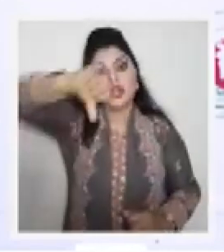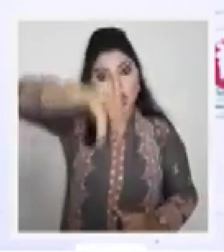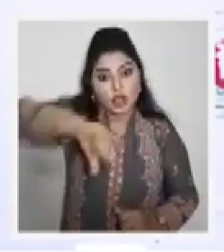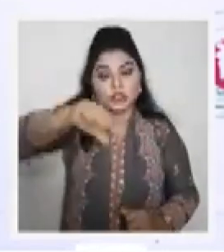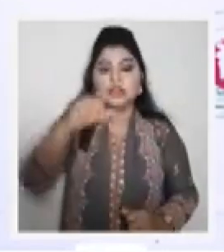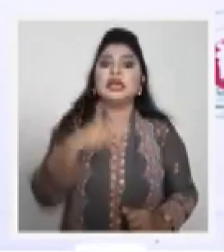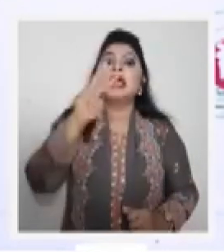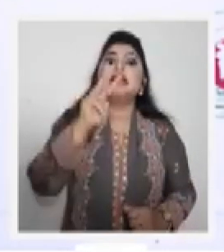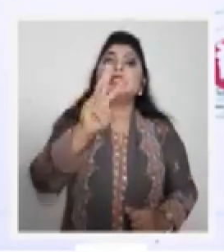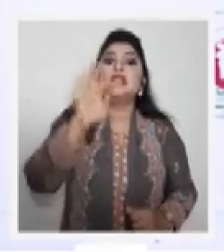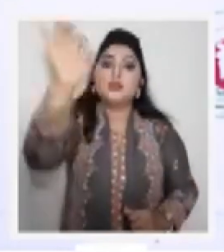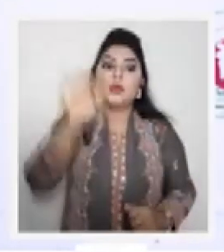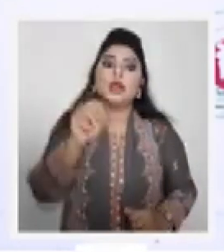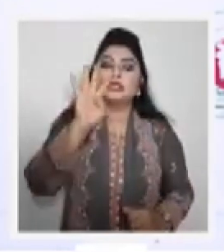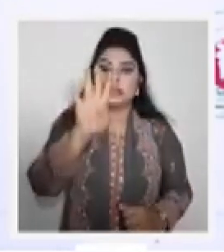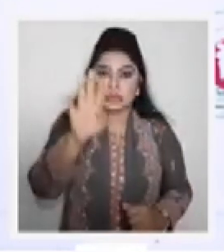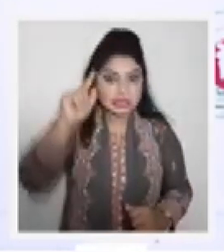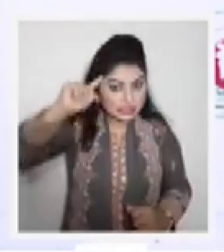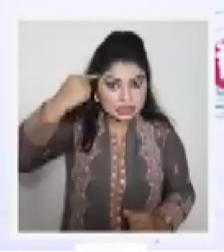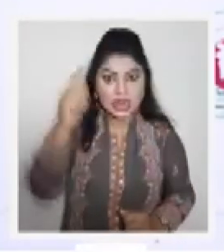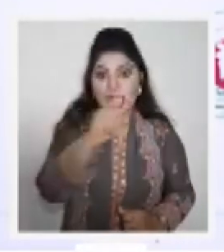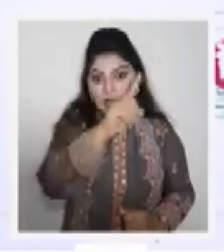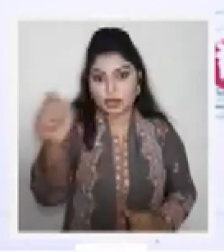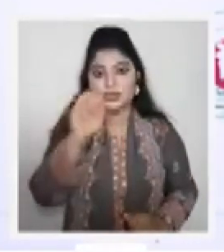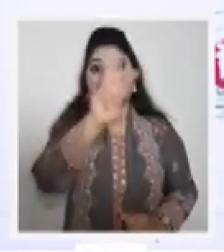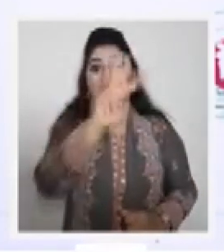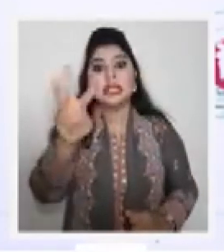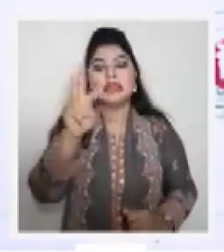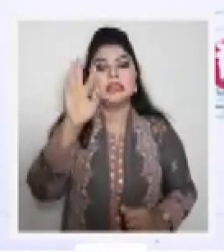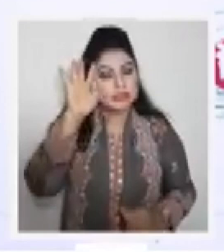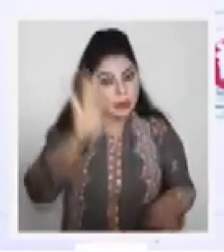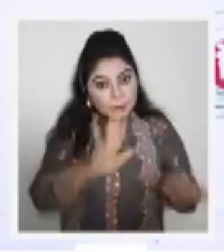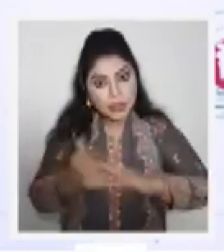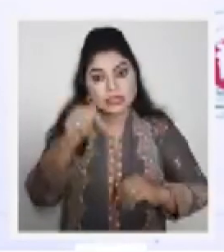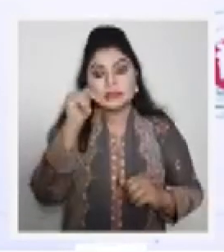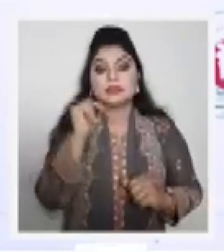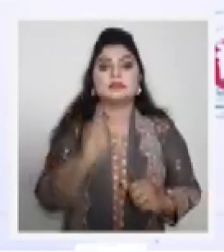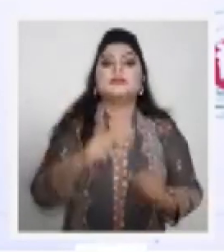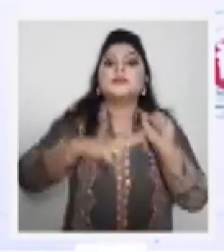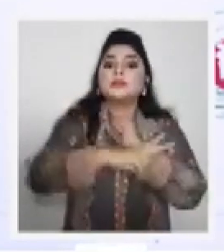5.61%, খুলনা 194 জন, 6.84%, বরিশাল 109 জন,